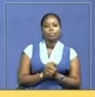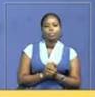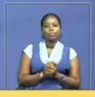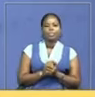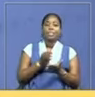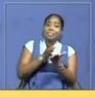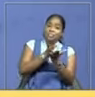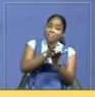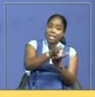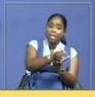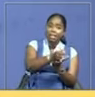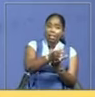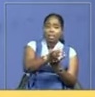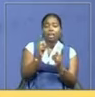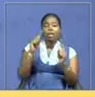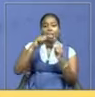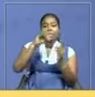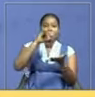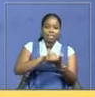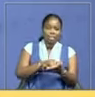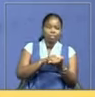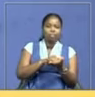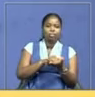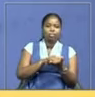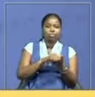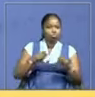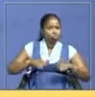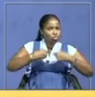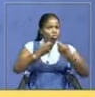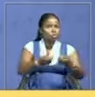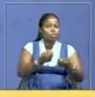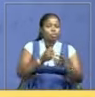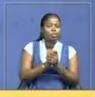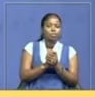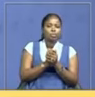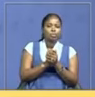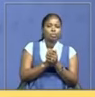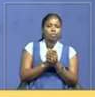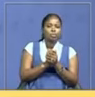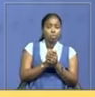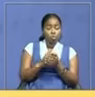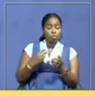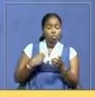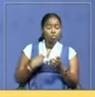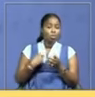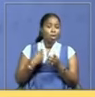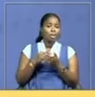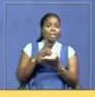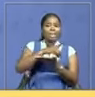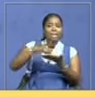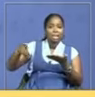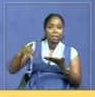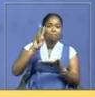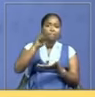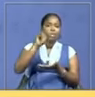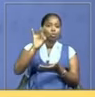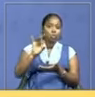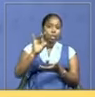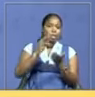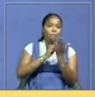de longue date j'ai tenu à maintenir dans le calendrier républicain la date symbolique du 28